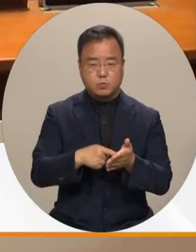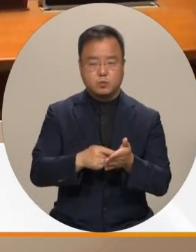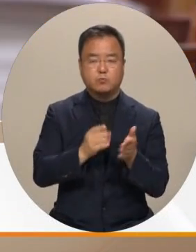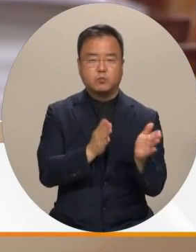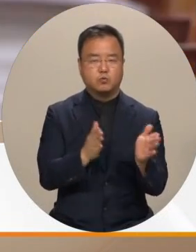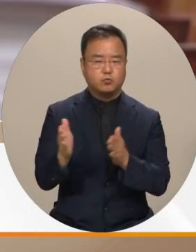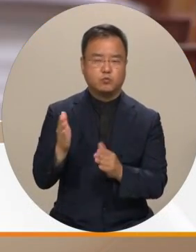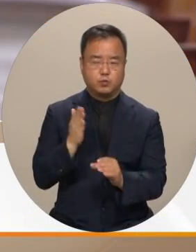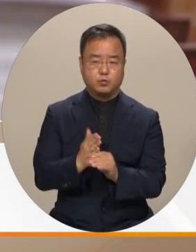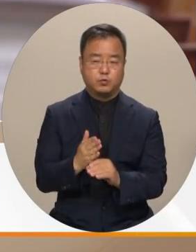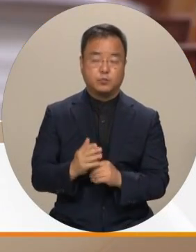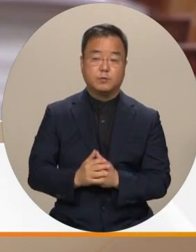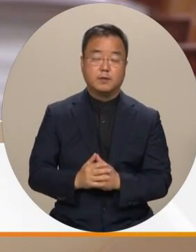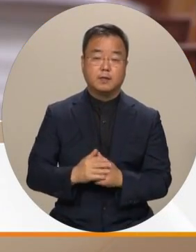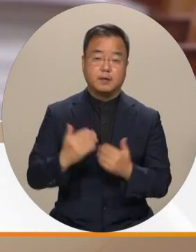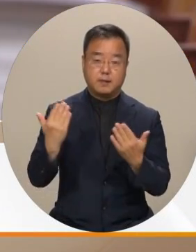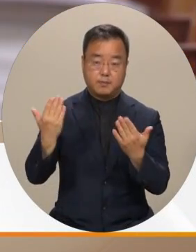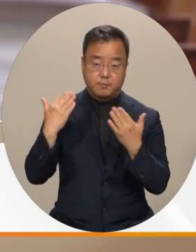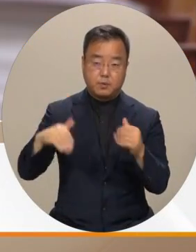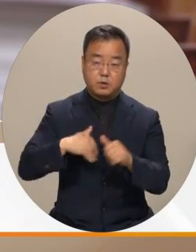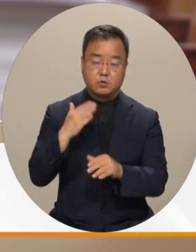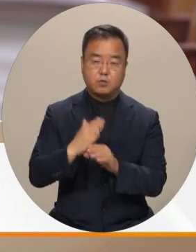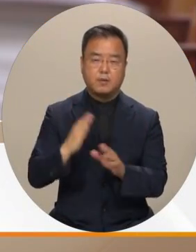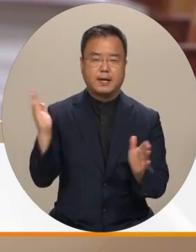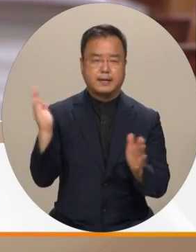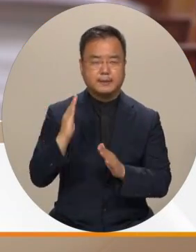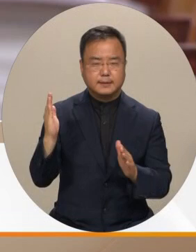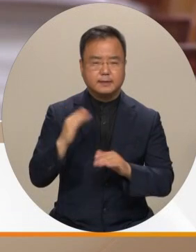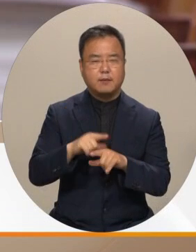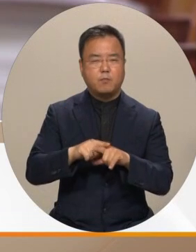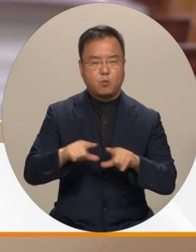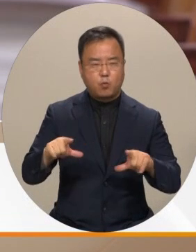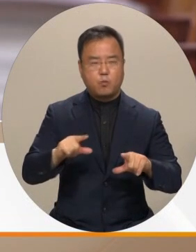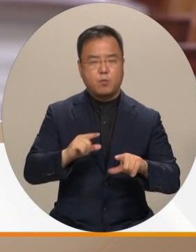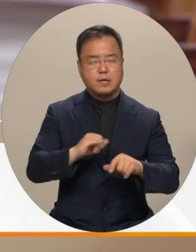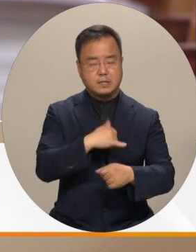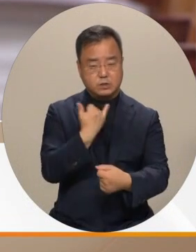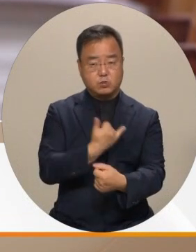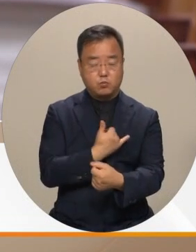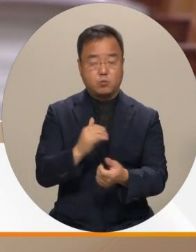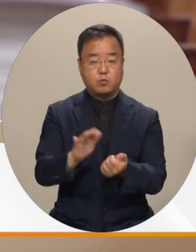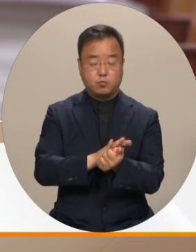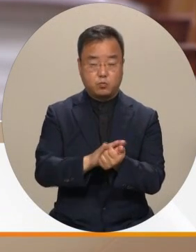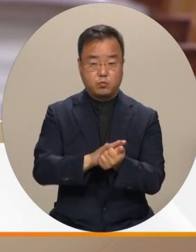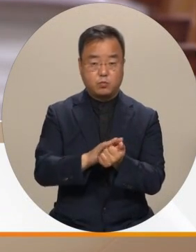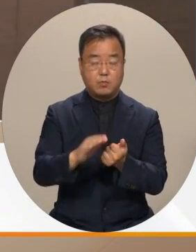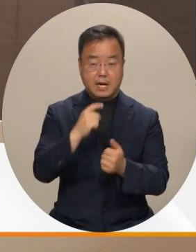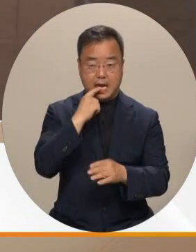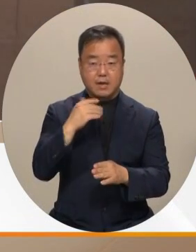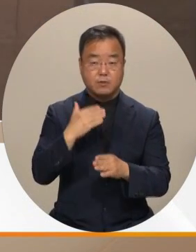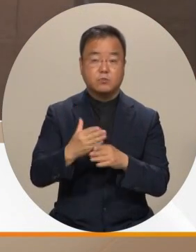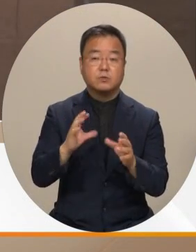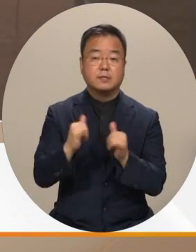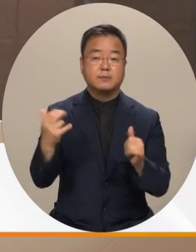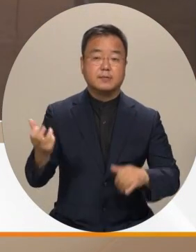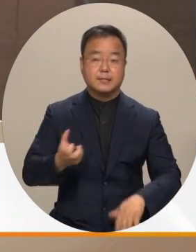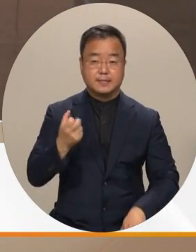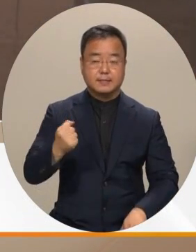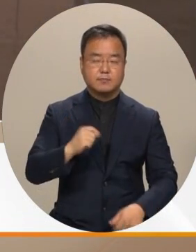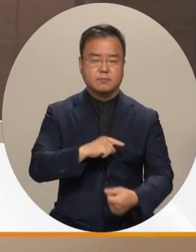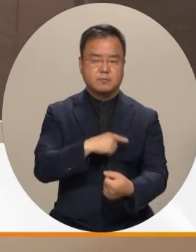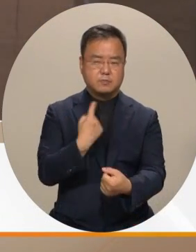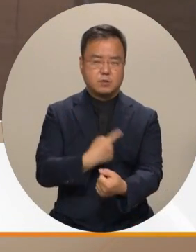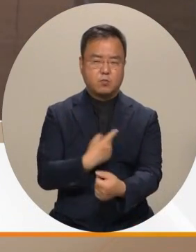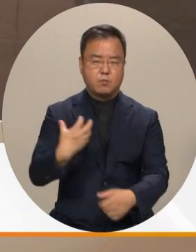있습니다이 학교 현장에서 학생들의 보편적인 인권을 보장하고 또 민주시민으로 으로서 갖춰야 할 책임과